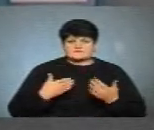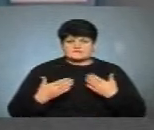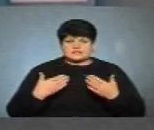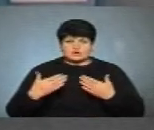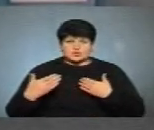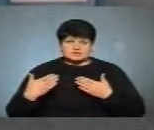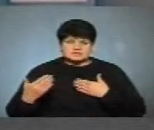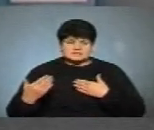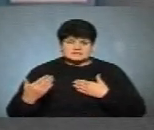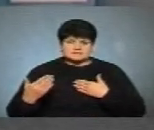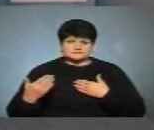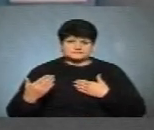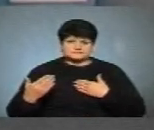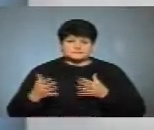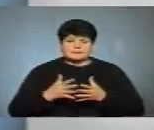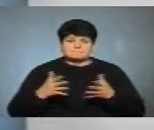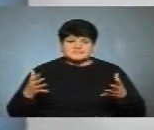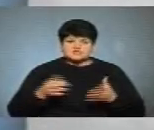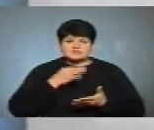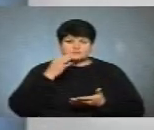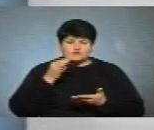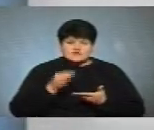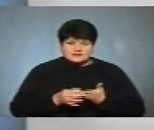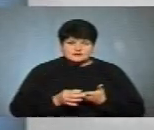відноситися так більш відповідально,